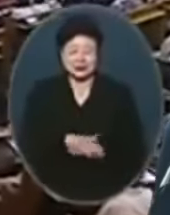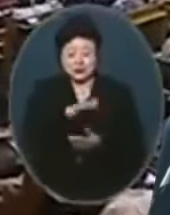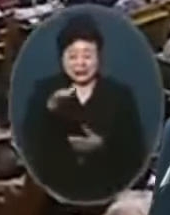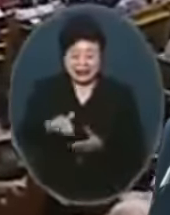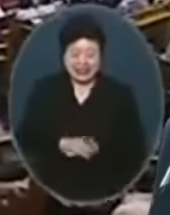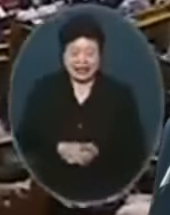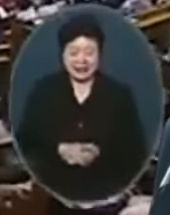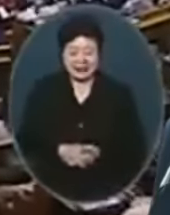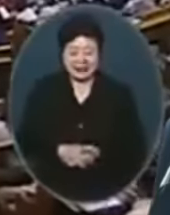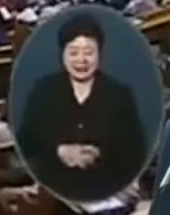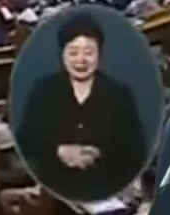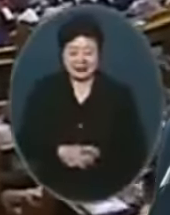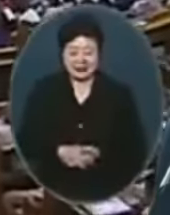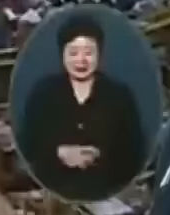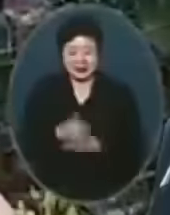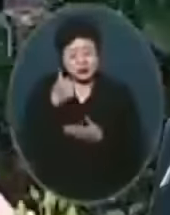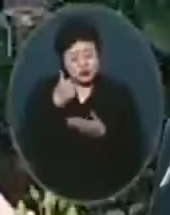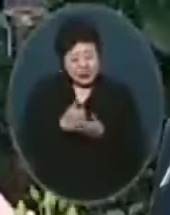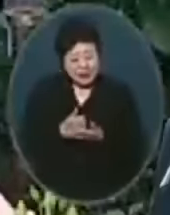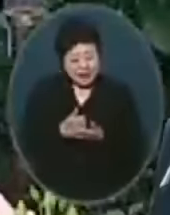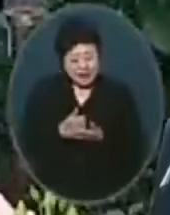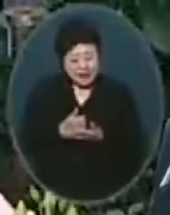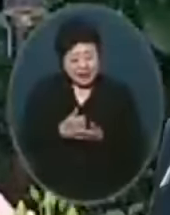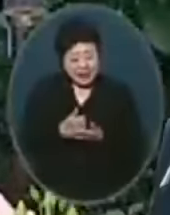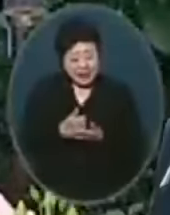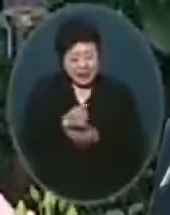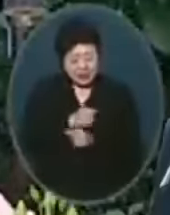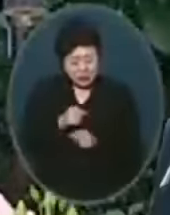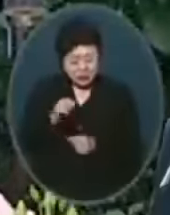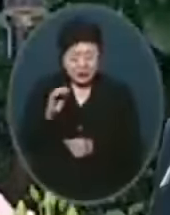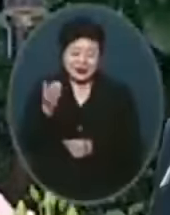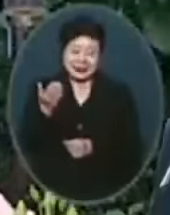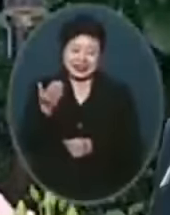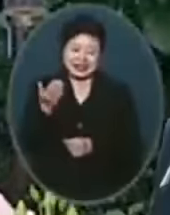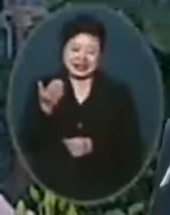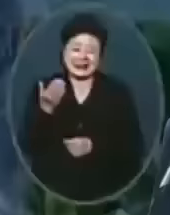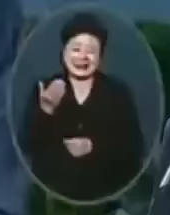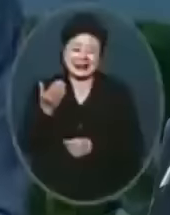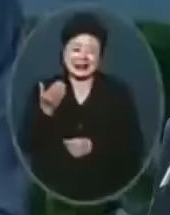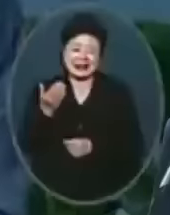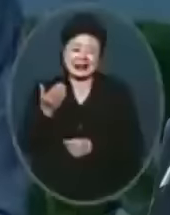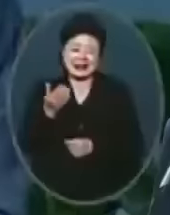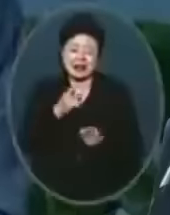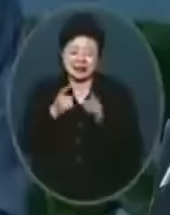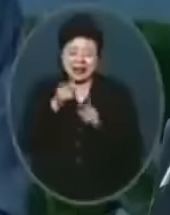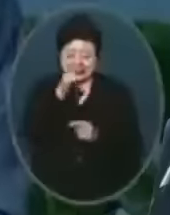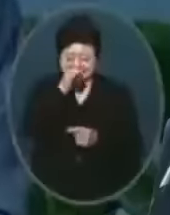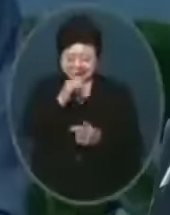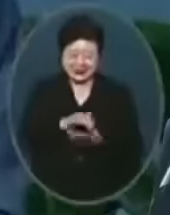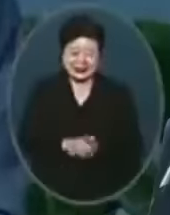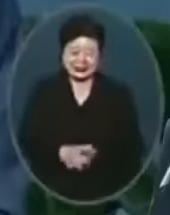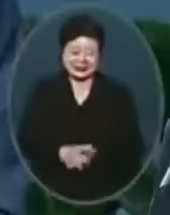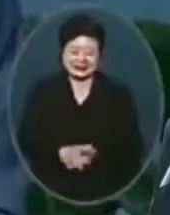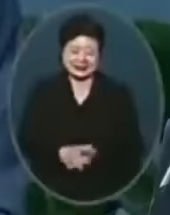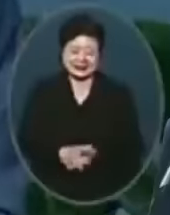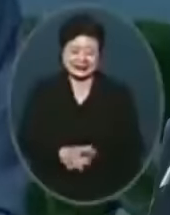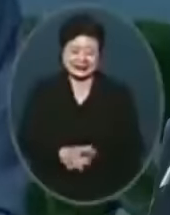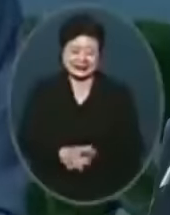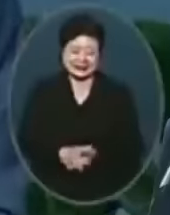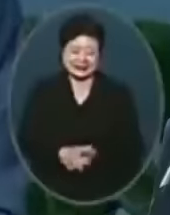우리의 죄가 용서되었다고 말합니다.